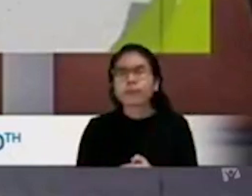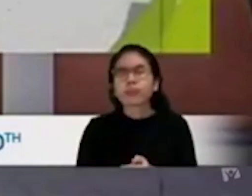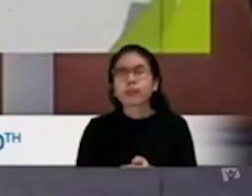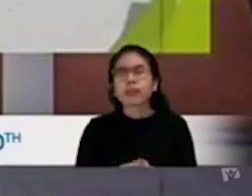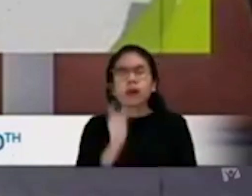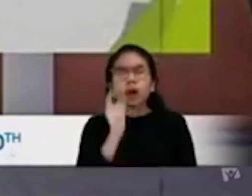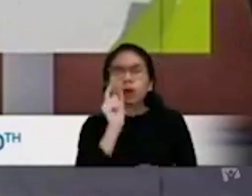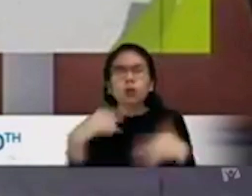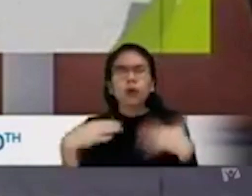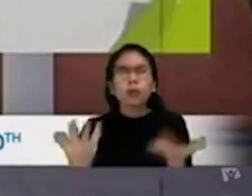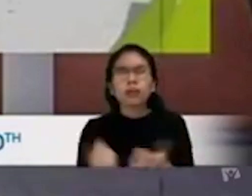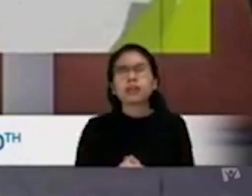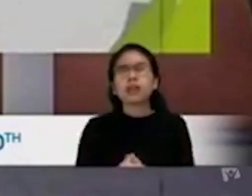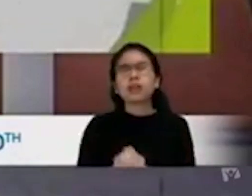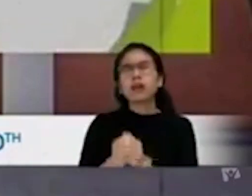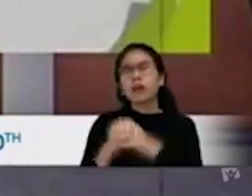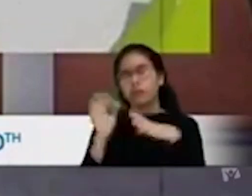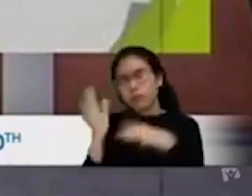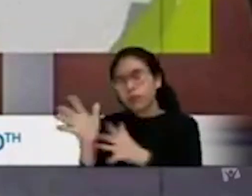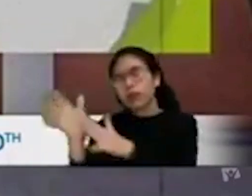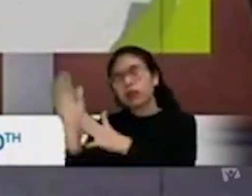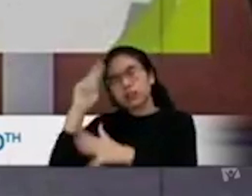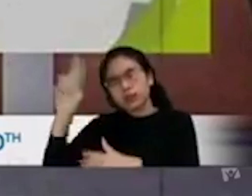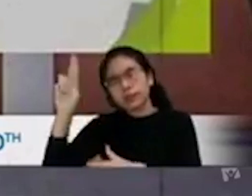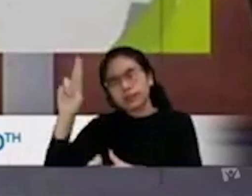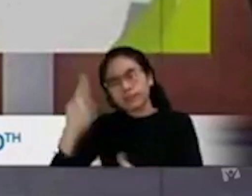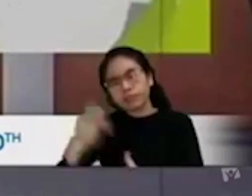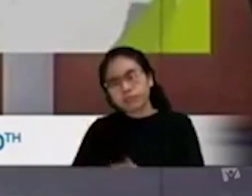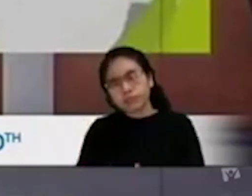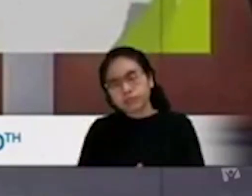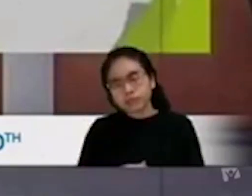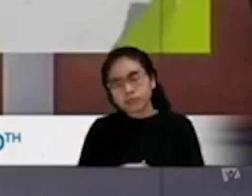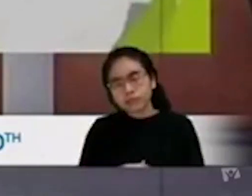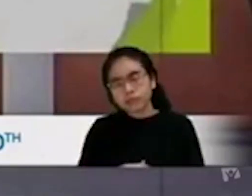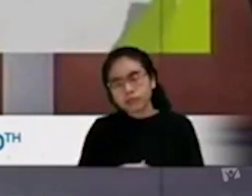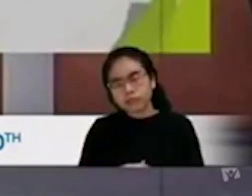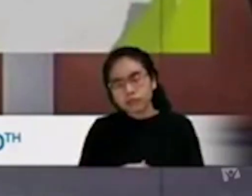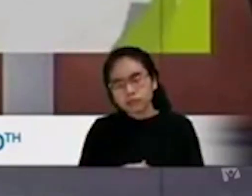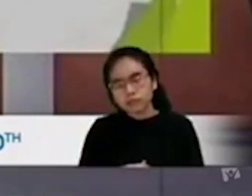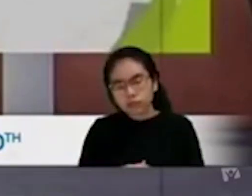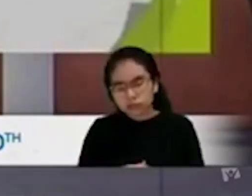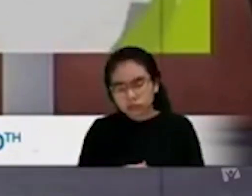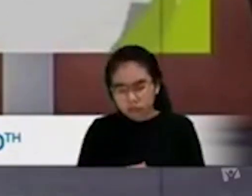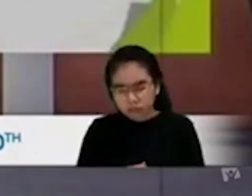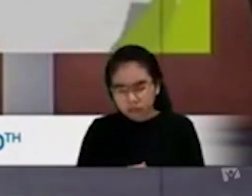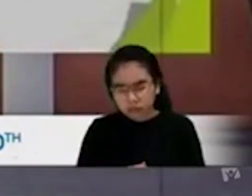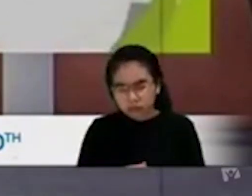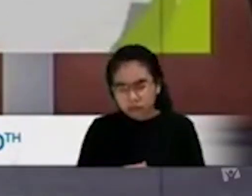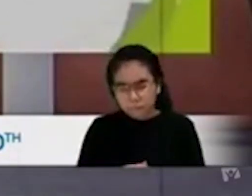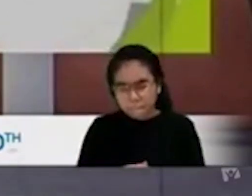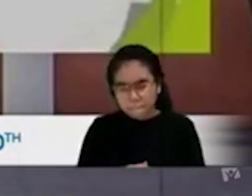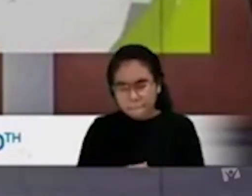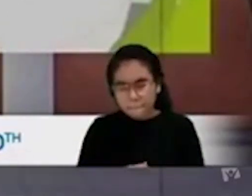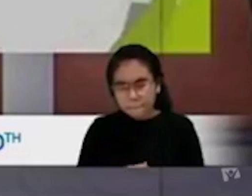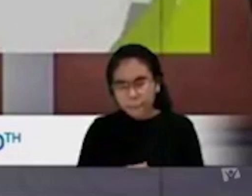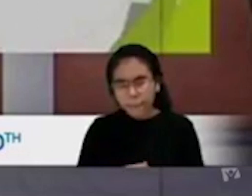Biarlah rumah sakit ini juga siapapun yang sakit dan penyakit apapun yang dibawa kepada rumah sakit ini. Bahwa Tuhan